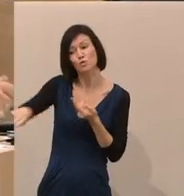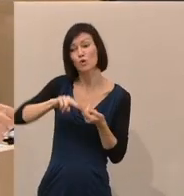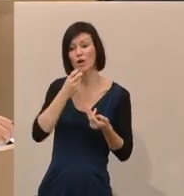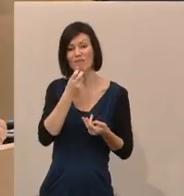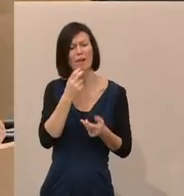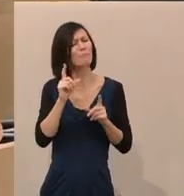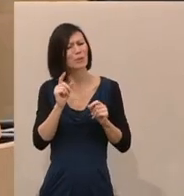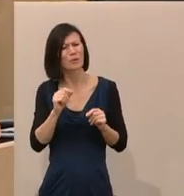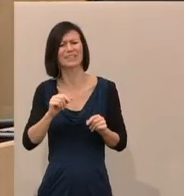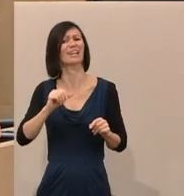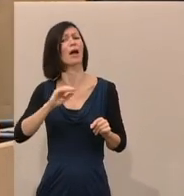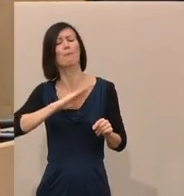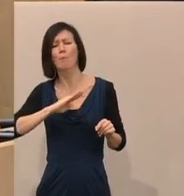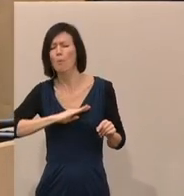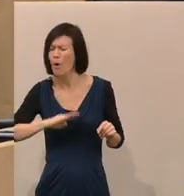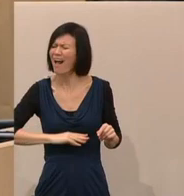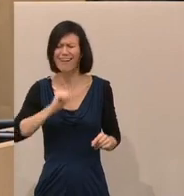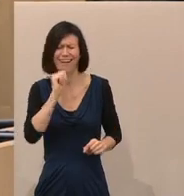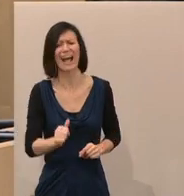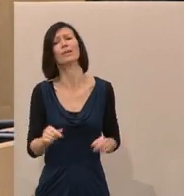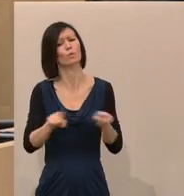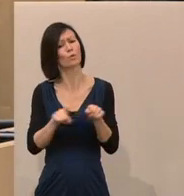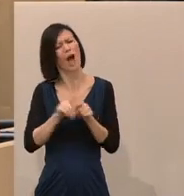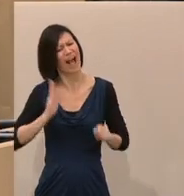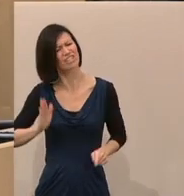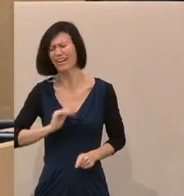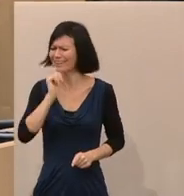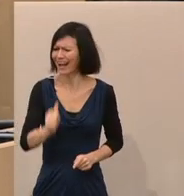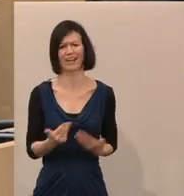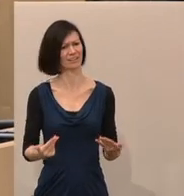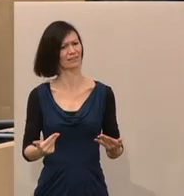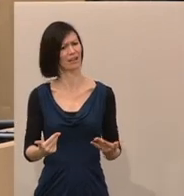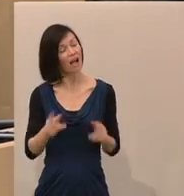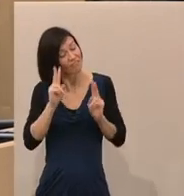das nicht nur unmoralisch, dann ist das auch unanständig. Dafür können Sie sich schämen.